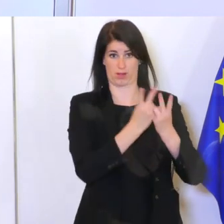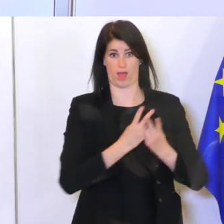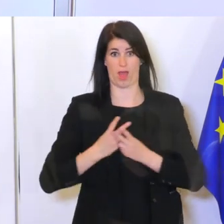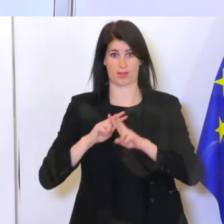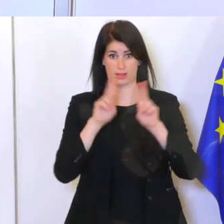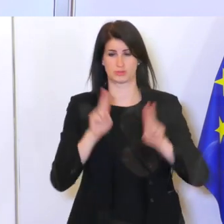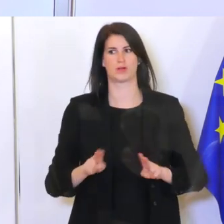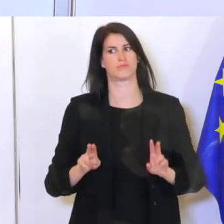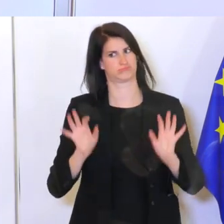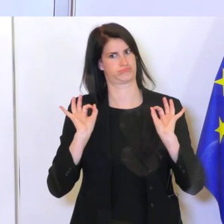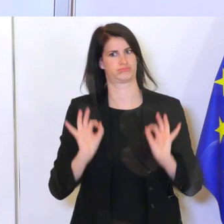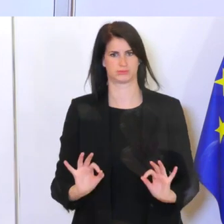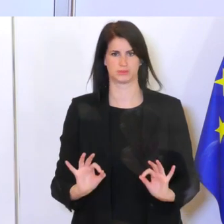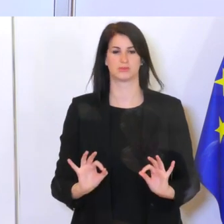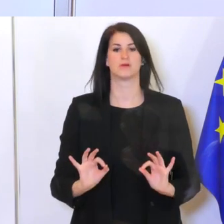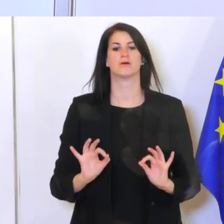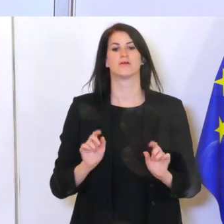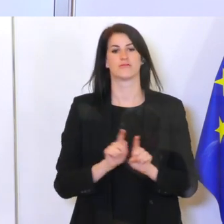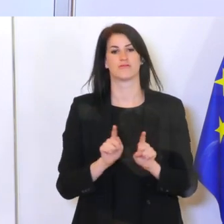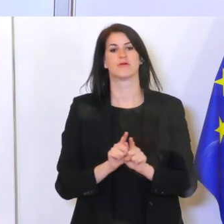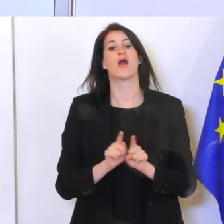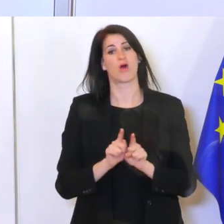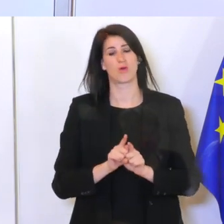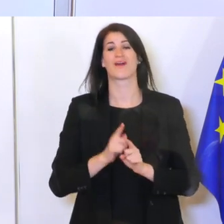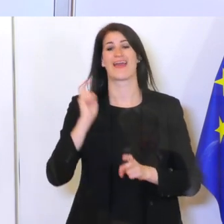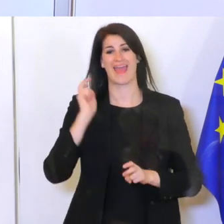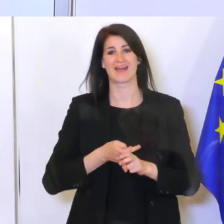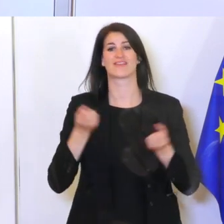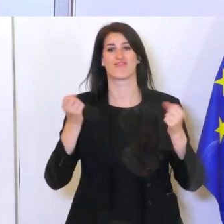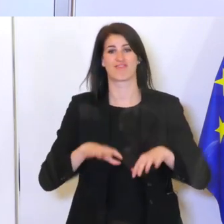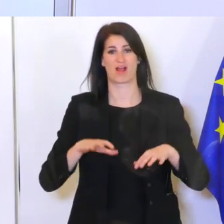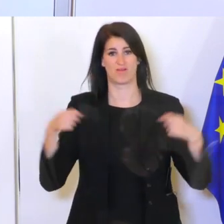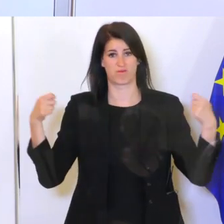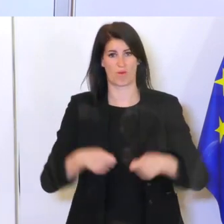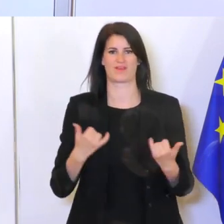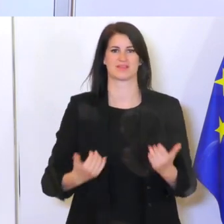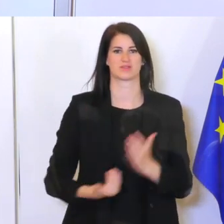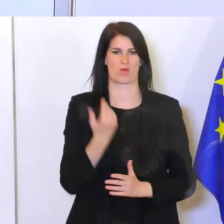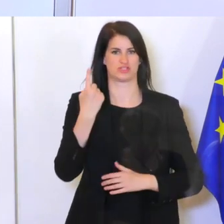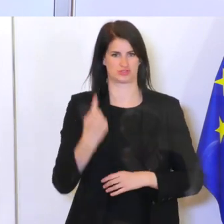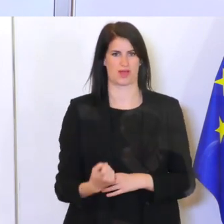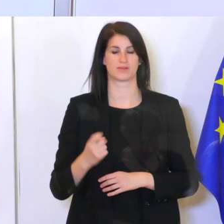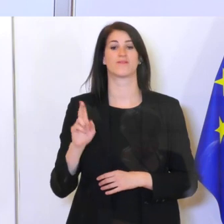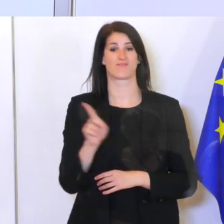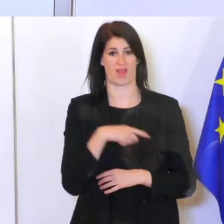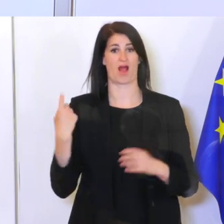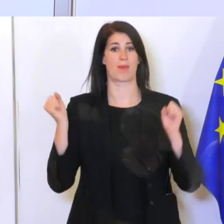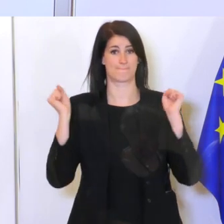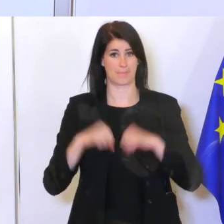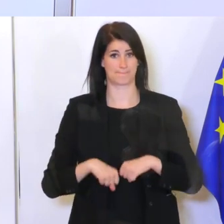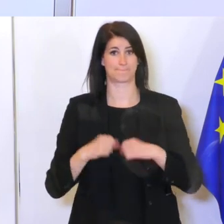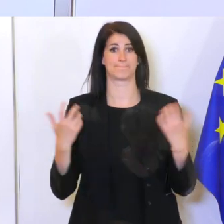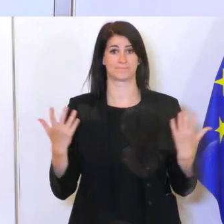gestern präsentierte de facto Neustart des Härtefallfonds. Man muss es so sagen, ja, wir sind hier übereingekommen, dass